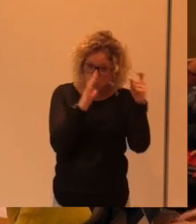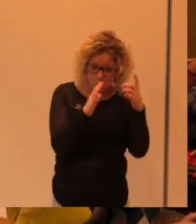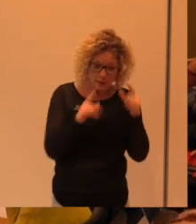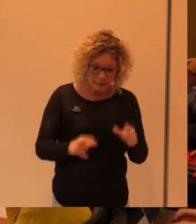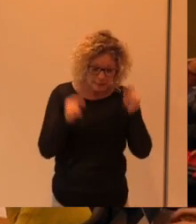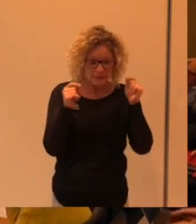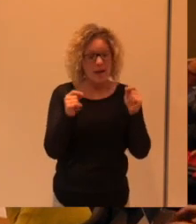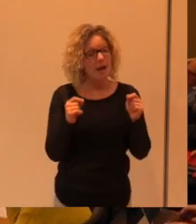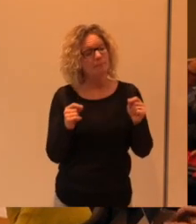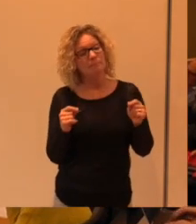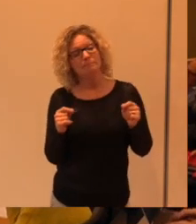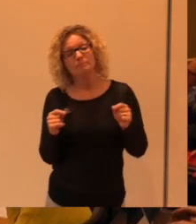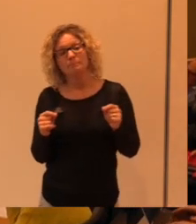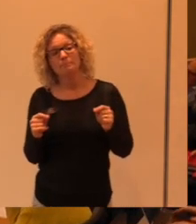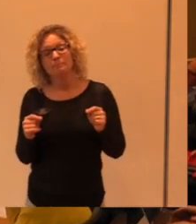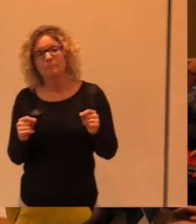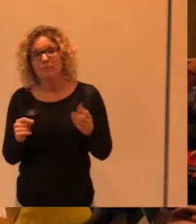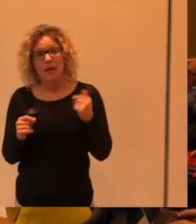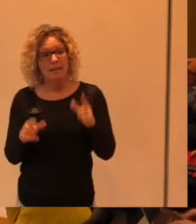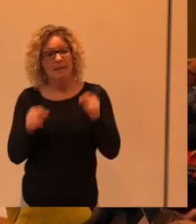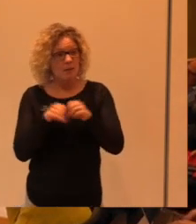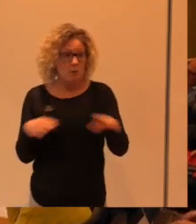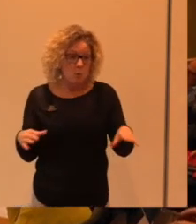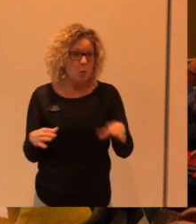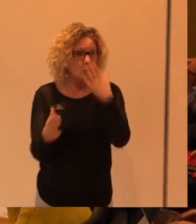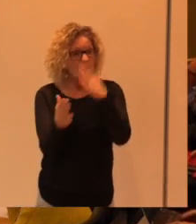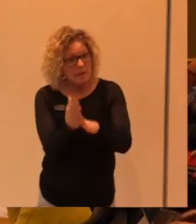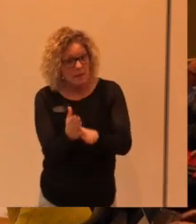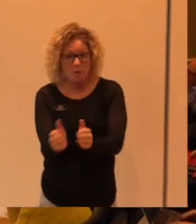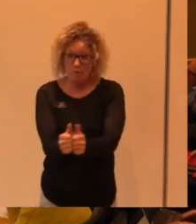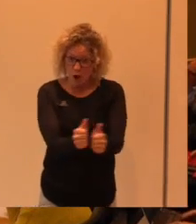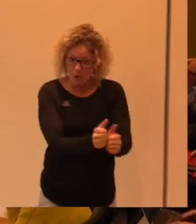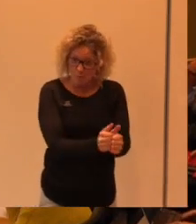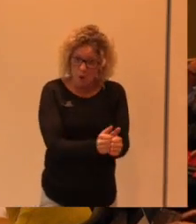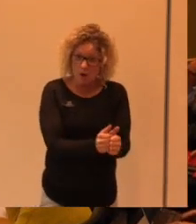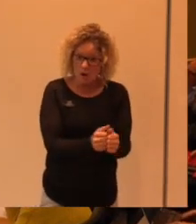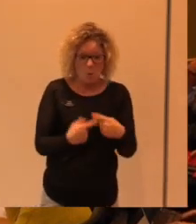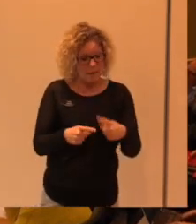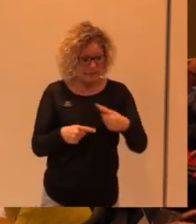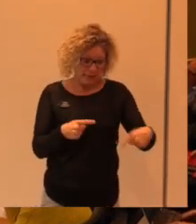det är information och bild om föremål i museisamlingar,